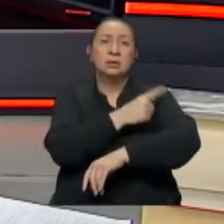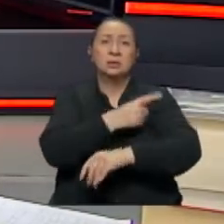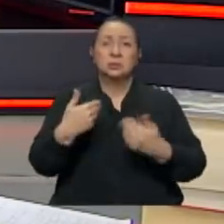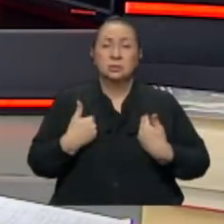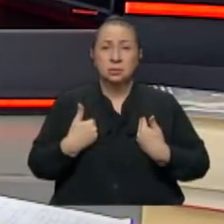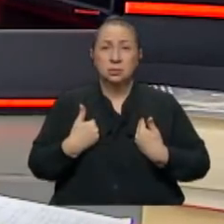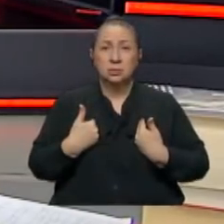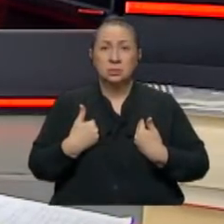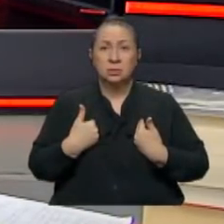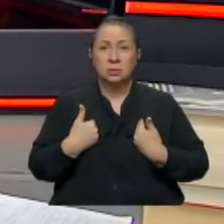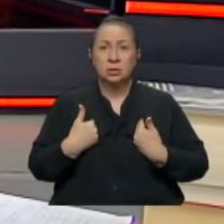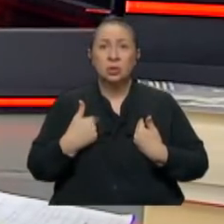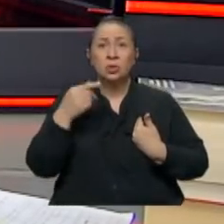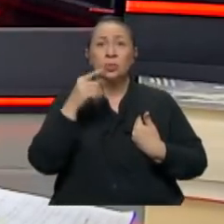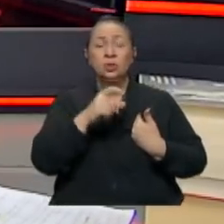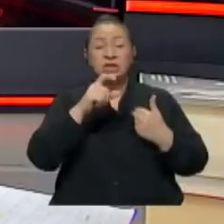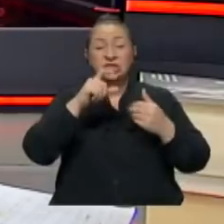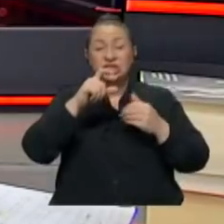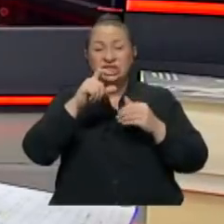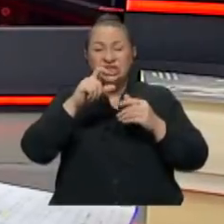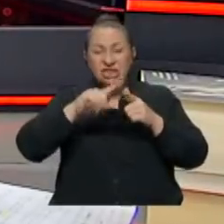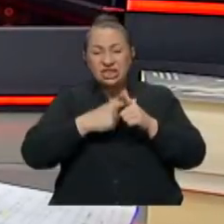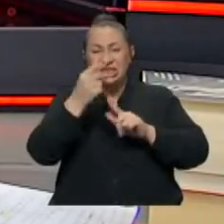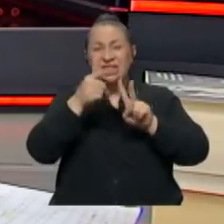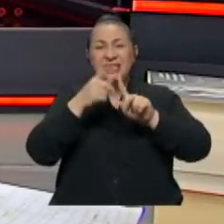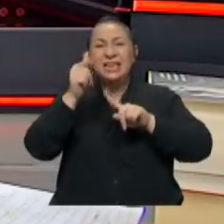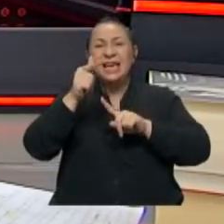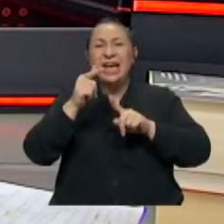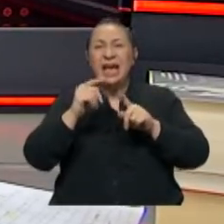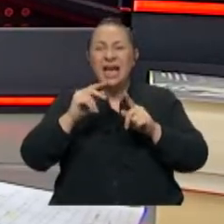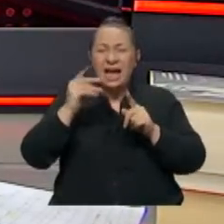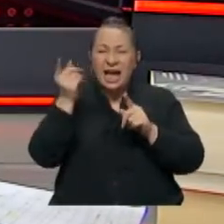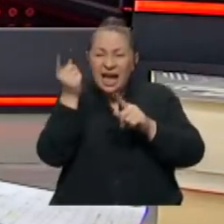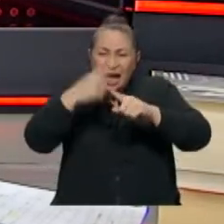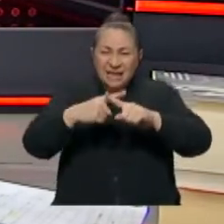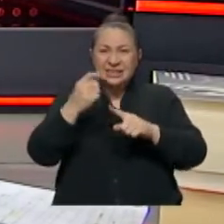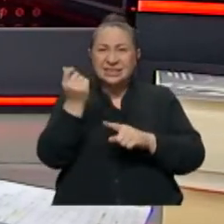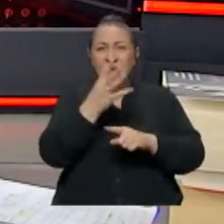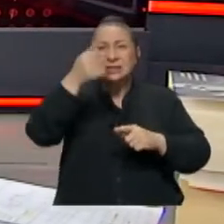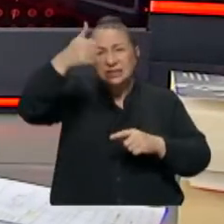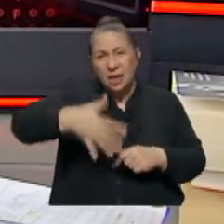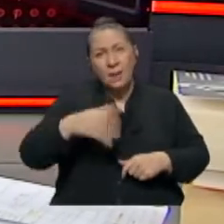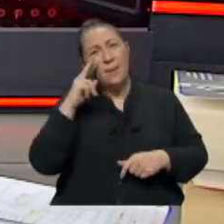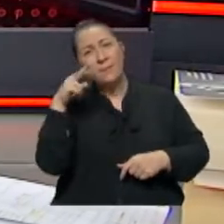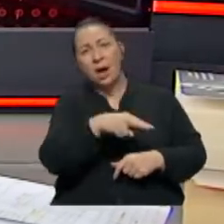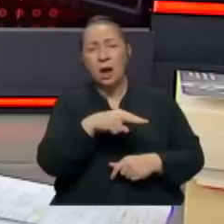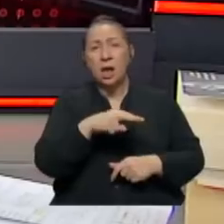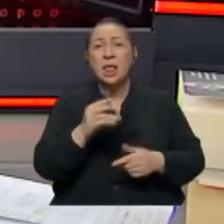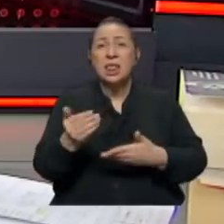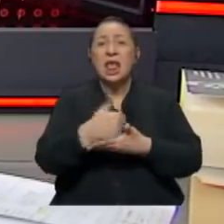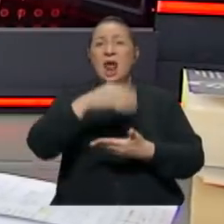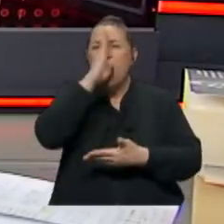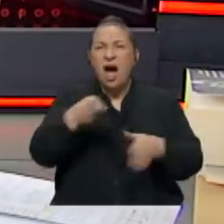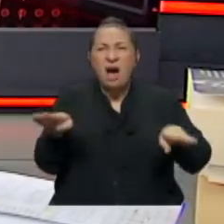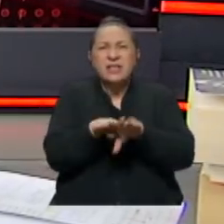bunu kucini endeksi diye cini katsayısı diye bir şey var bakın orada sıralamamız görürsünüz ve geri gelir